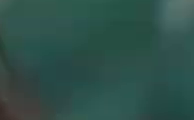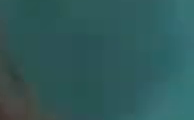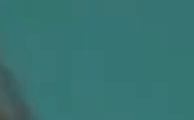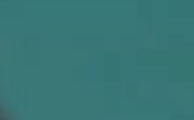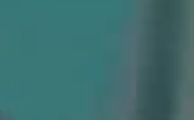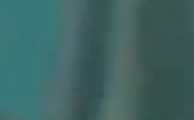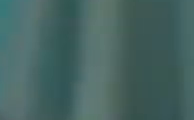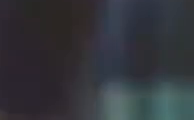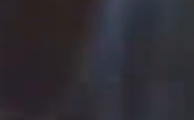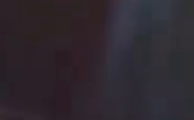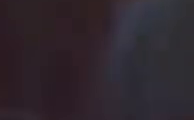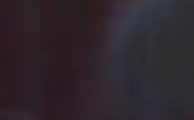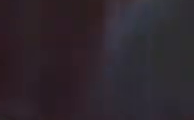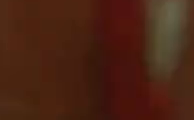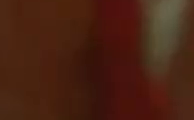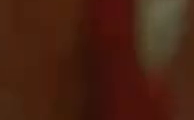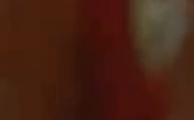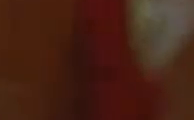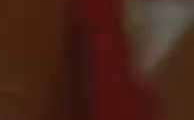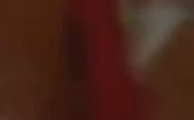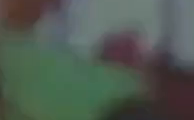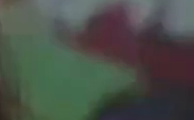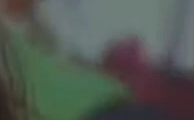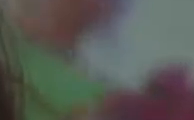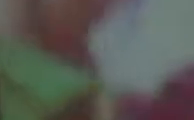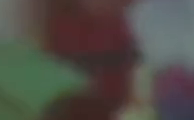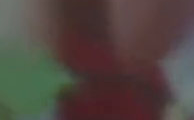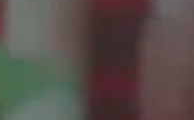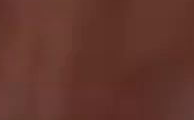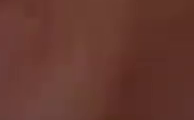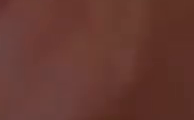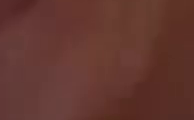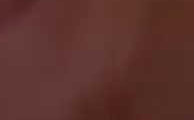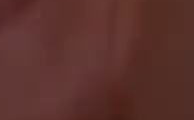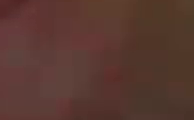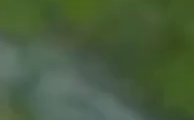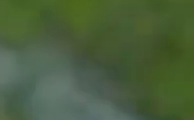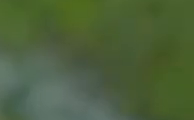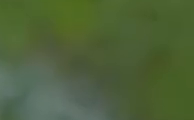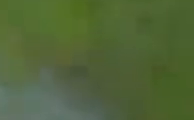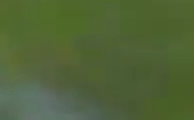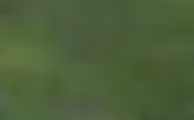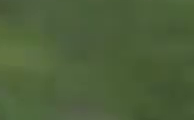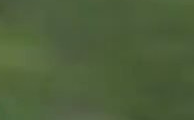Downtown, you're gonna be alright now.